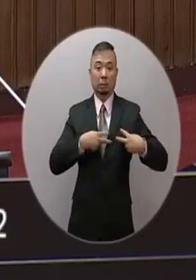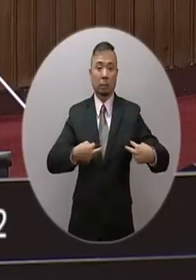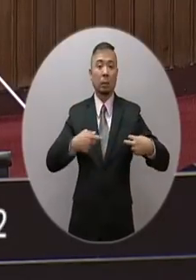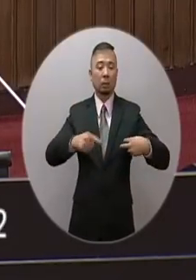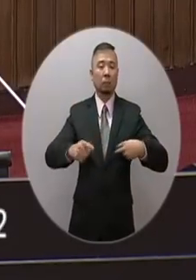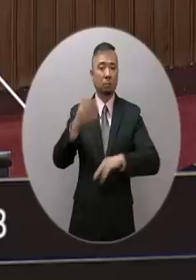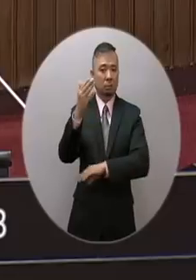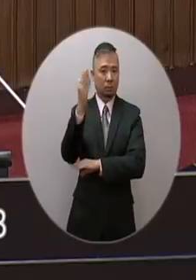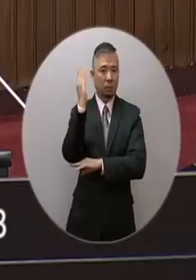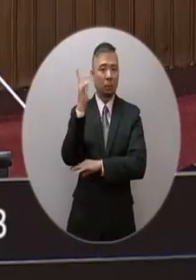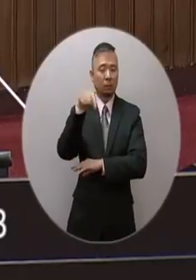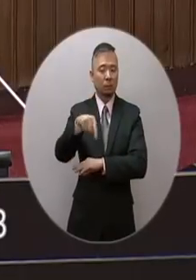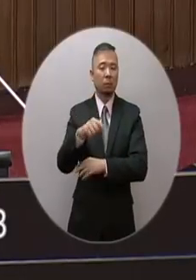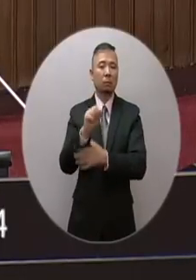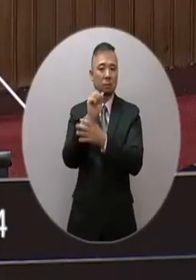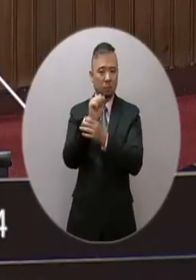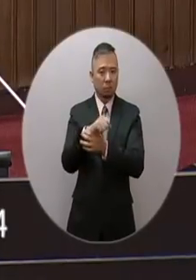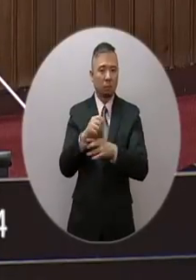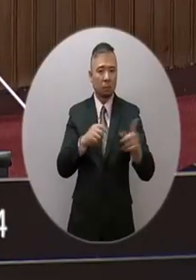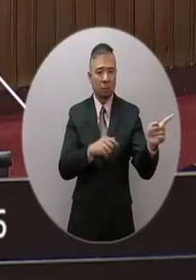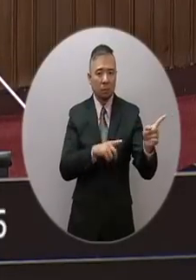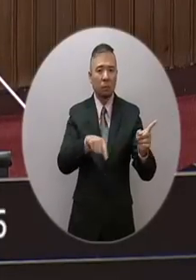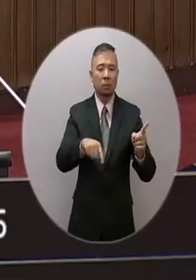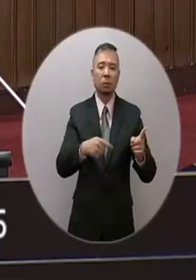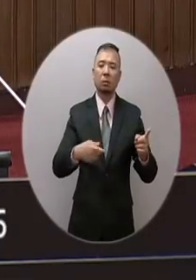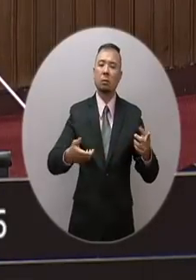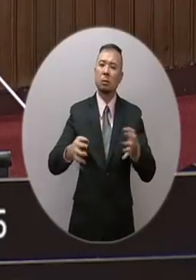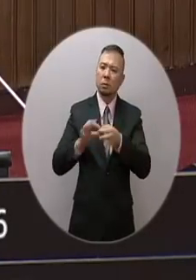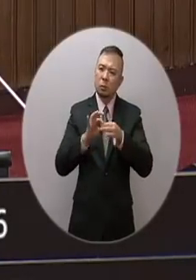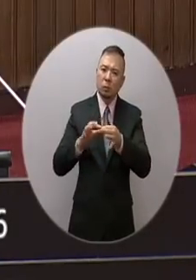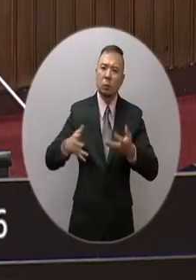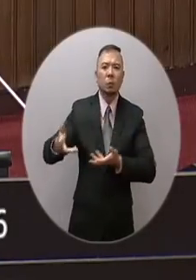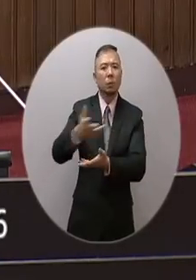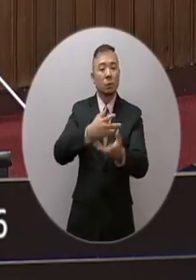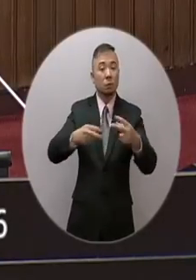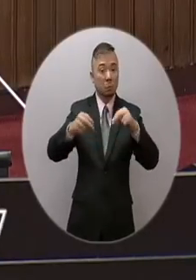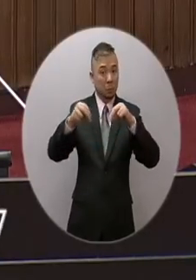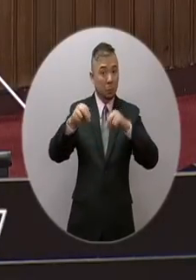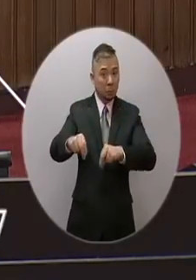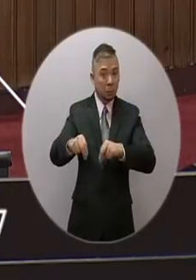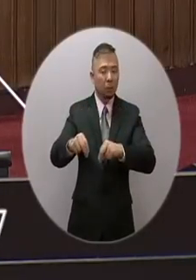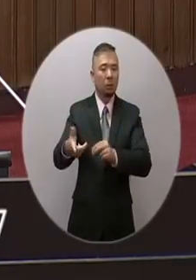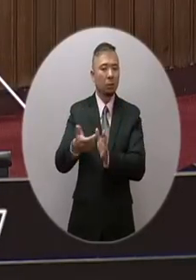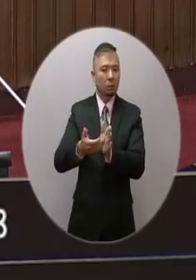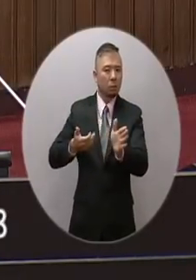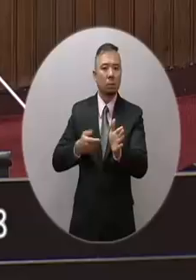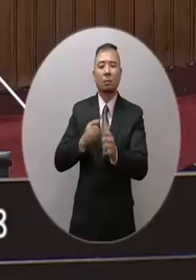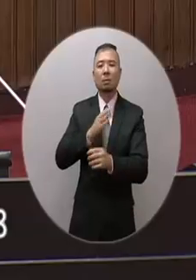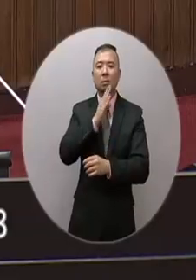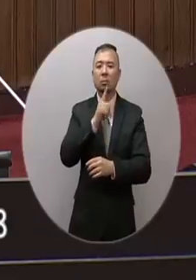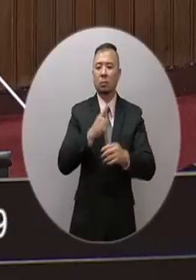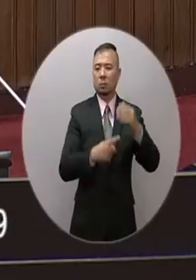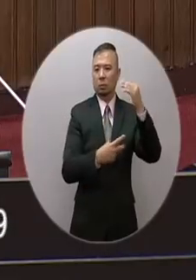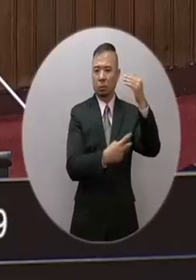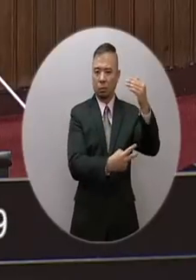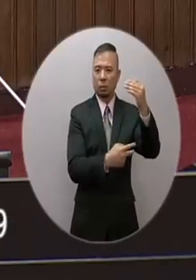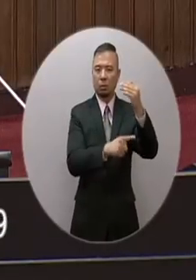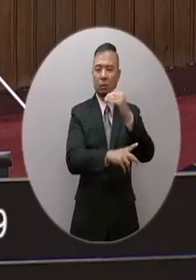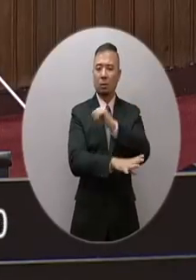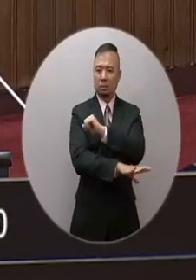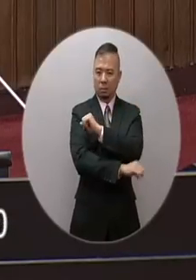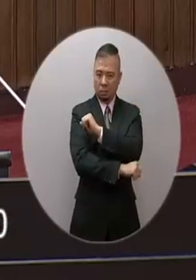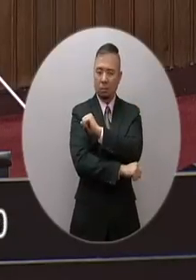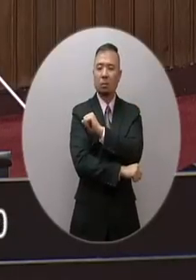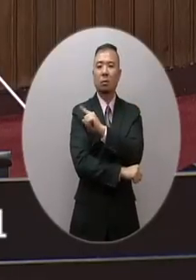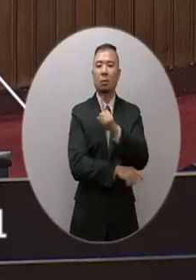商签署的各项协议，而协议签署的前提就是以九二共识为基础。